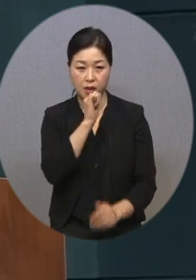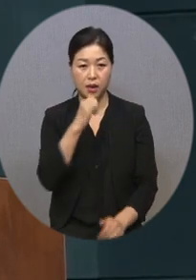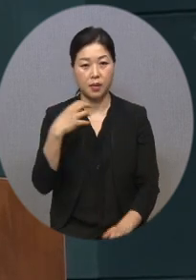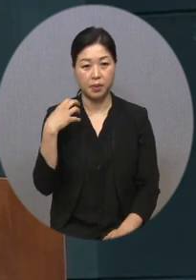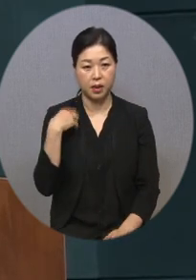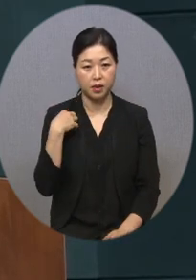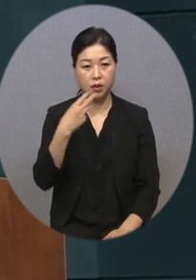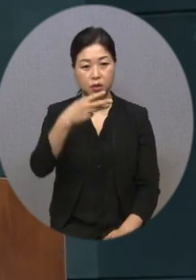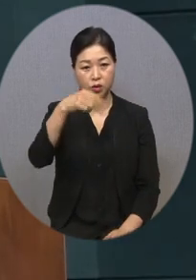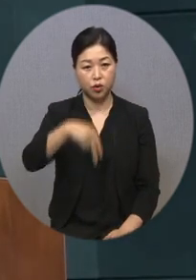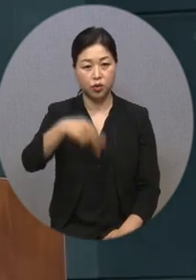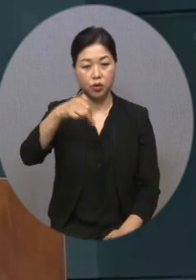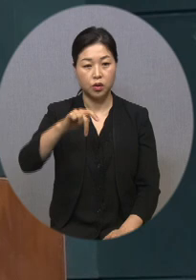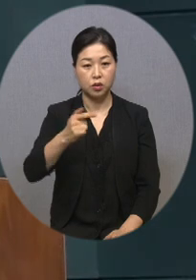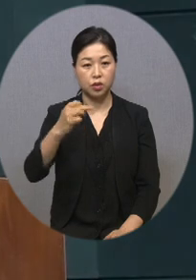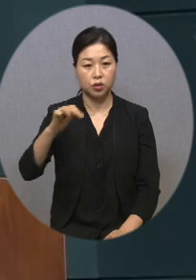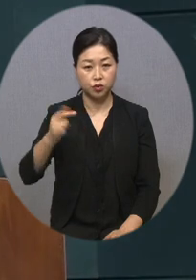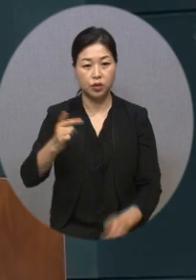이근윤입니다.